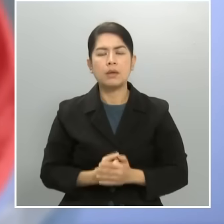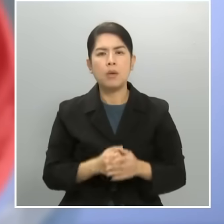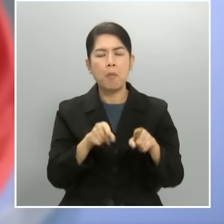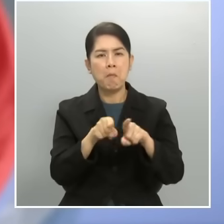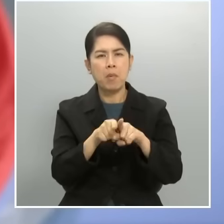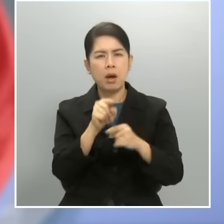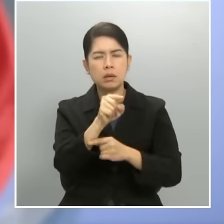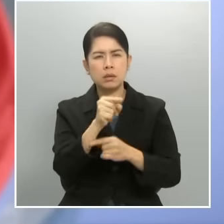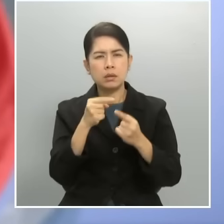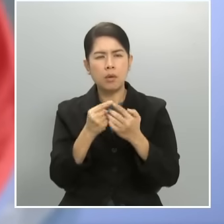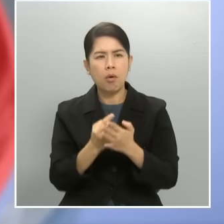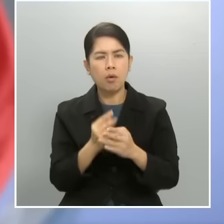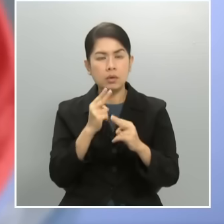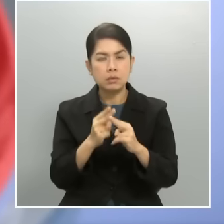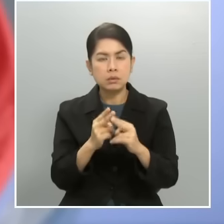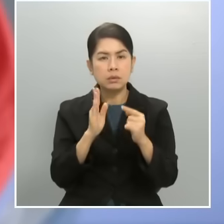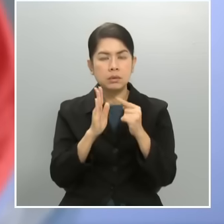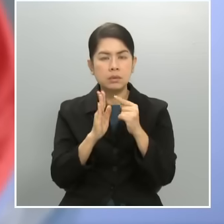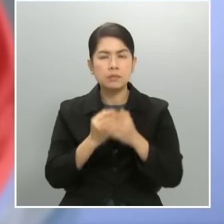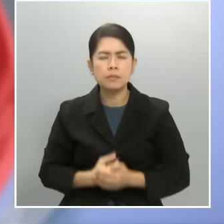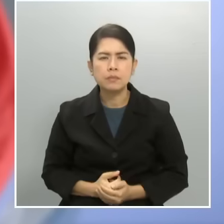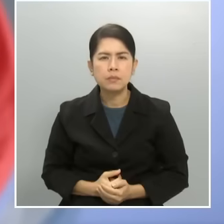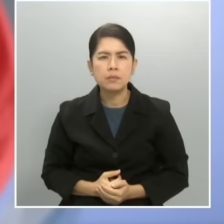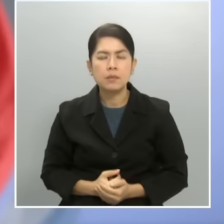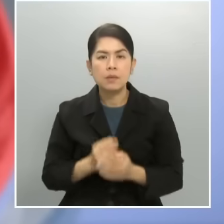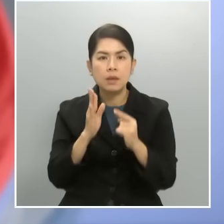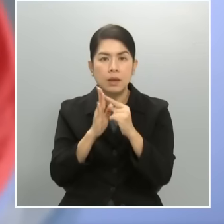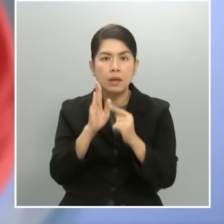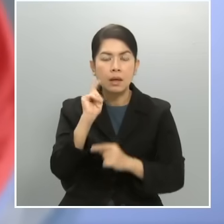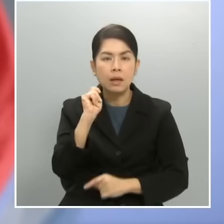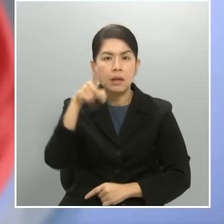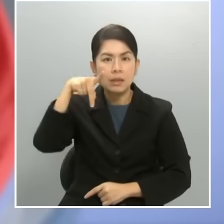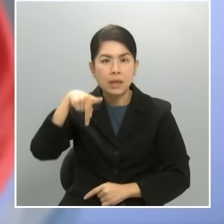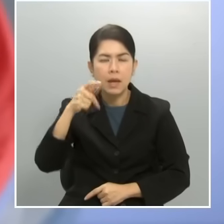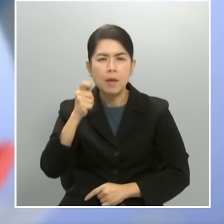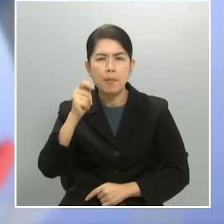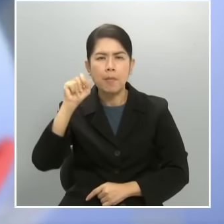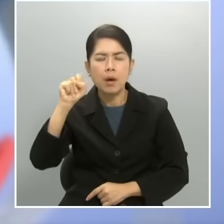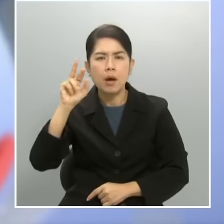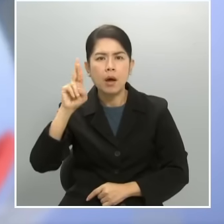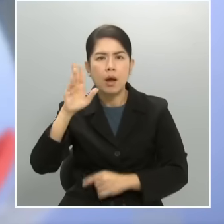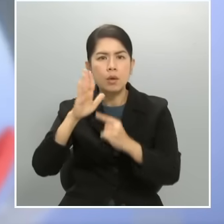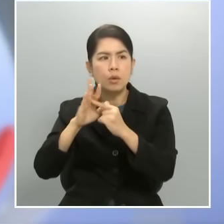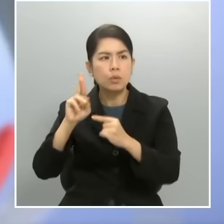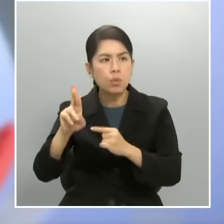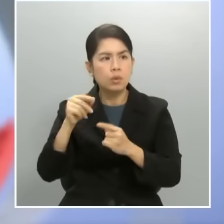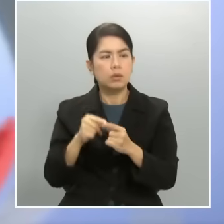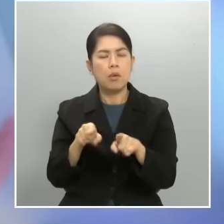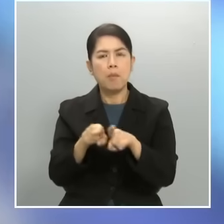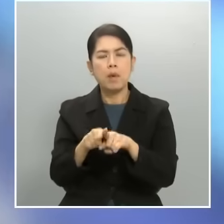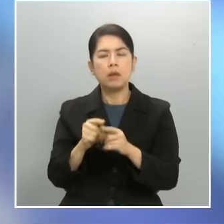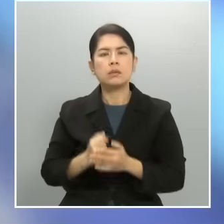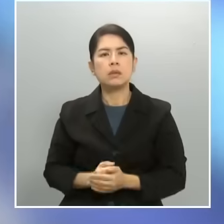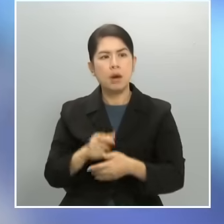เป็นเทพอสูรนะฮะคือลักษณะเนี่ยมาจากนิมิตของทางฝั่งของคุณพ่อสุชาติซึ่งเป็นคนที่